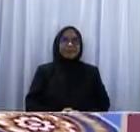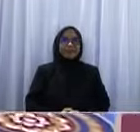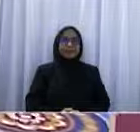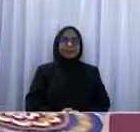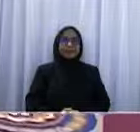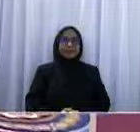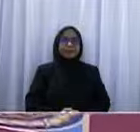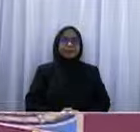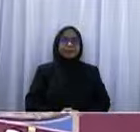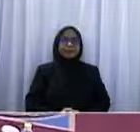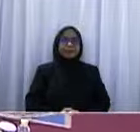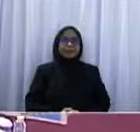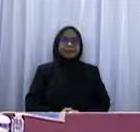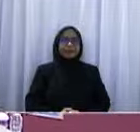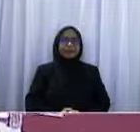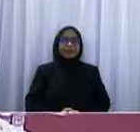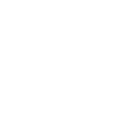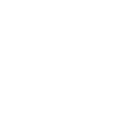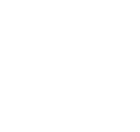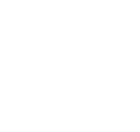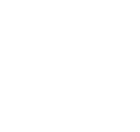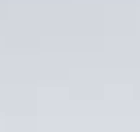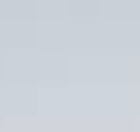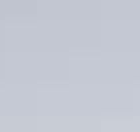ya. Emang gak resik ya? Sekarang Mas.